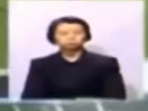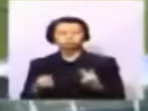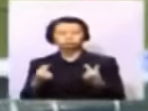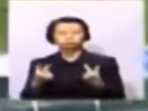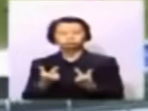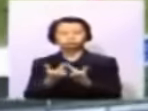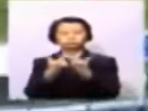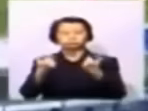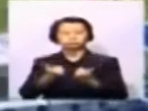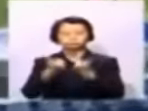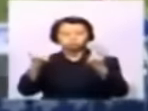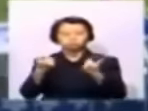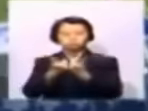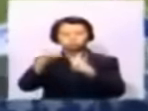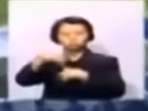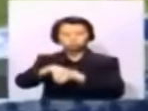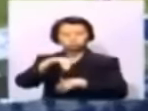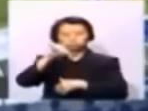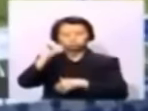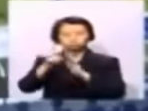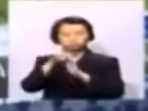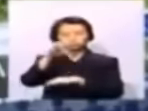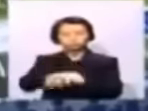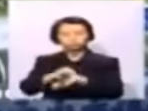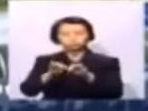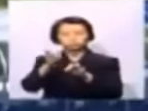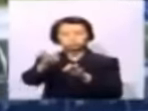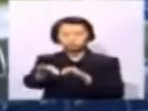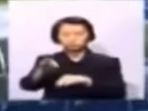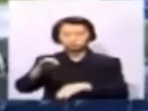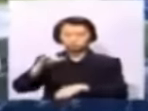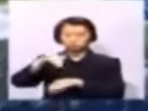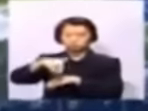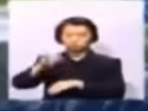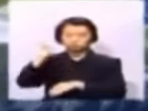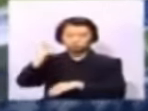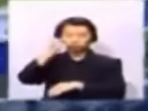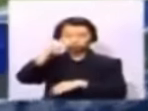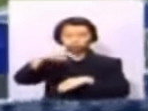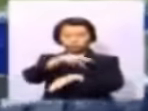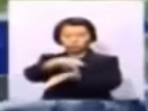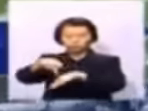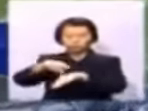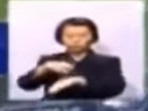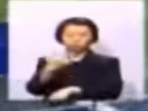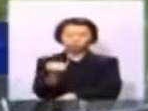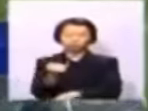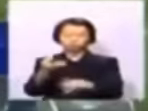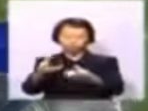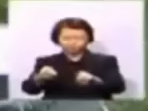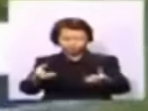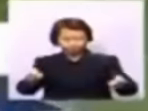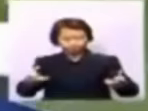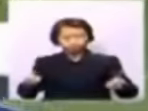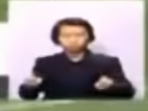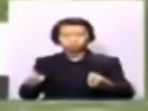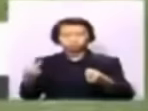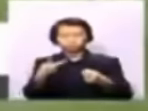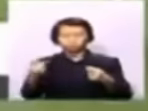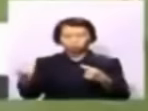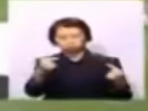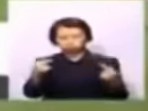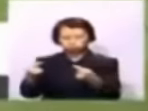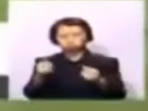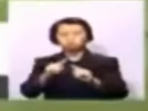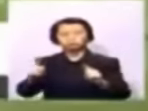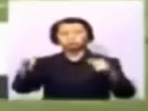Perlawanan yang sepatutnya berlangsung malam kemarin itu terpaksa ditunda ke malam semalam akibat keadaan padang yang becak. Kedua-dua pasukan saling melakukan serangan